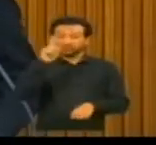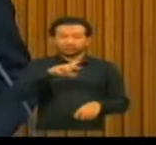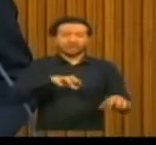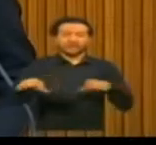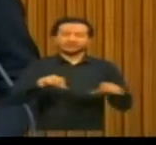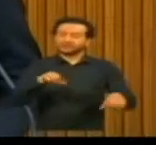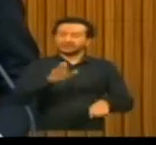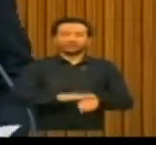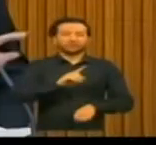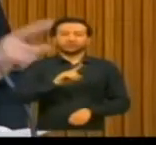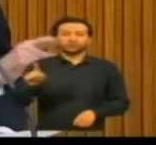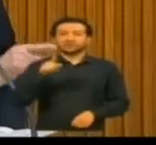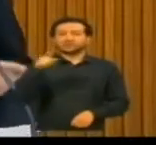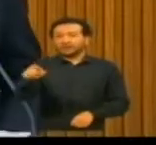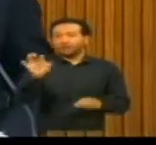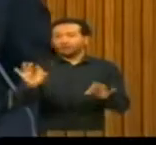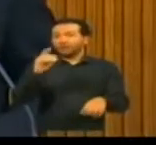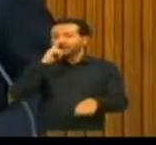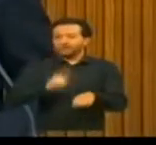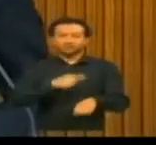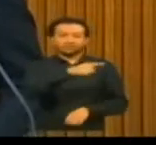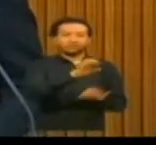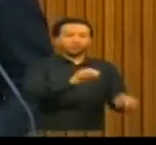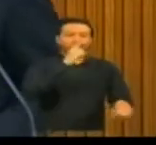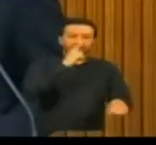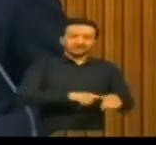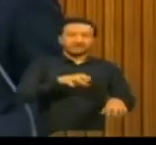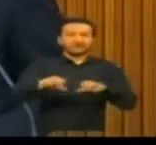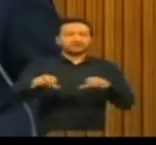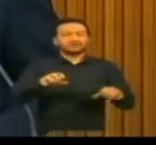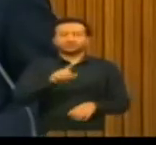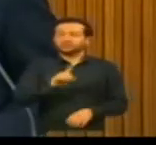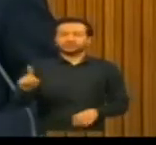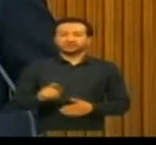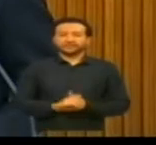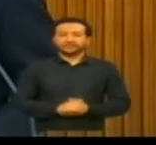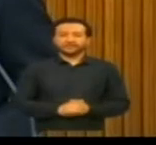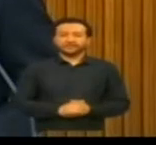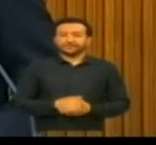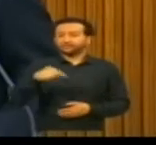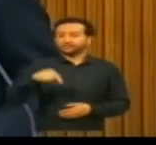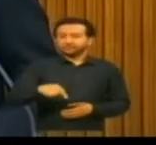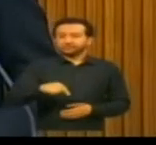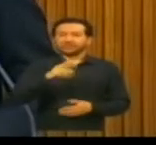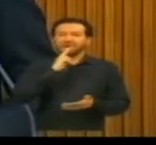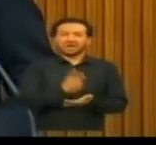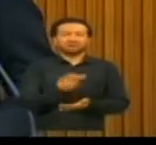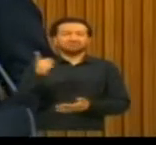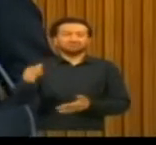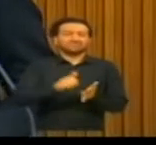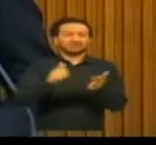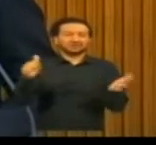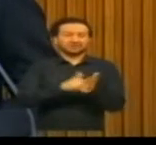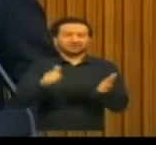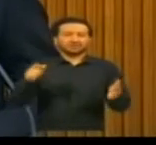ayırmıyoruz. Sen şu inançtansın, bu inançtansın diye ayırmıyoruz. Bugün Karar Gazetesi'nde